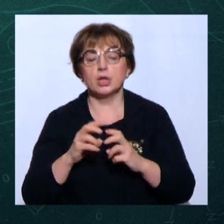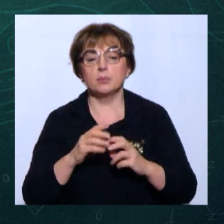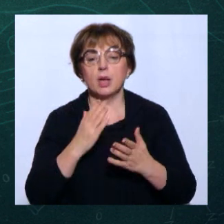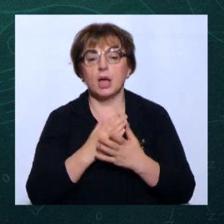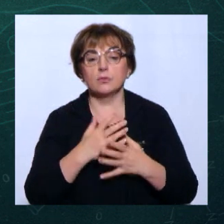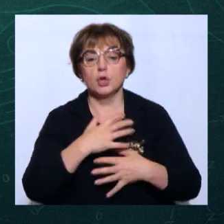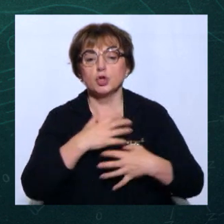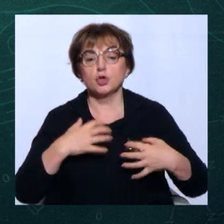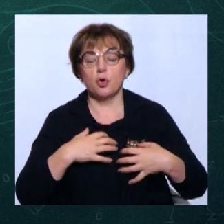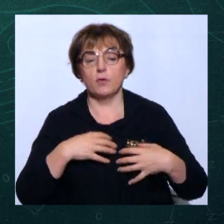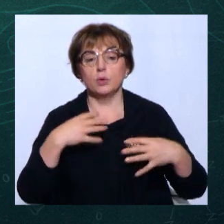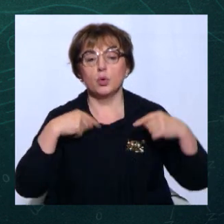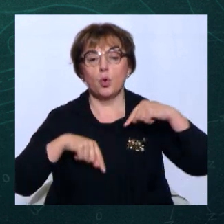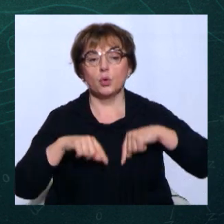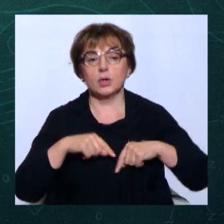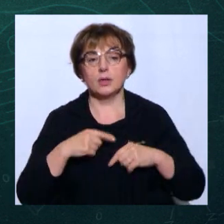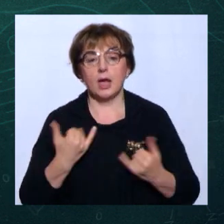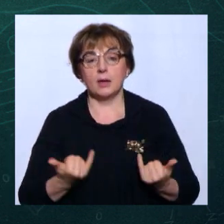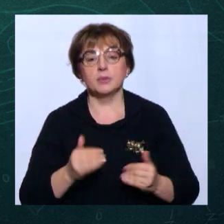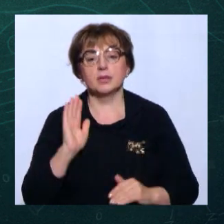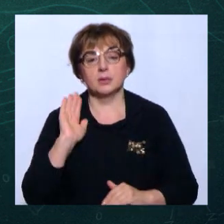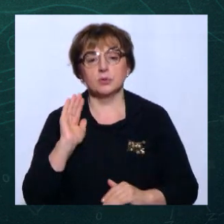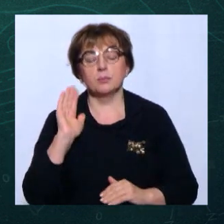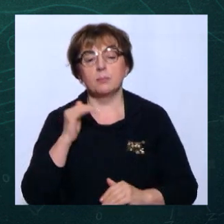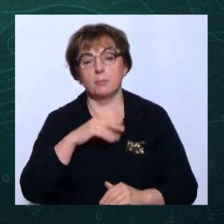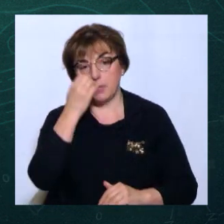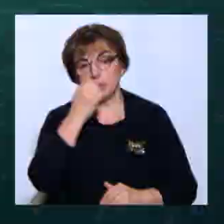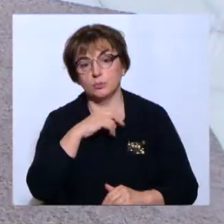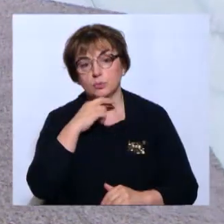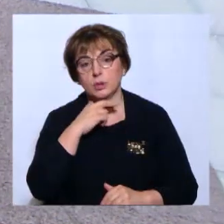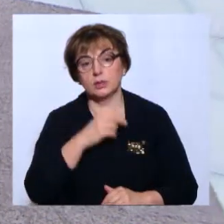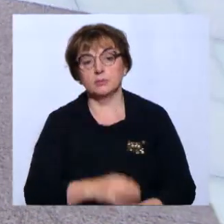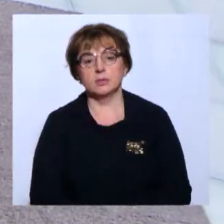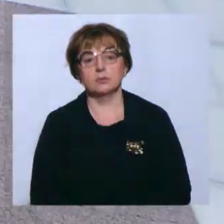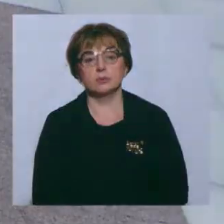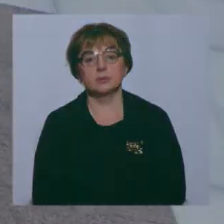ცხოველურ ორგანიზმებს. Ამით გემშვიდობებით, მადლობთ ყურადღებისათვის.